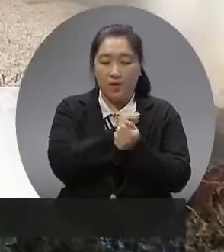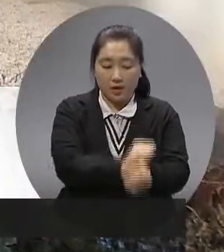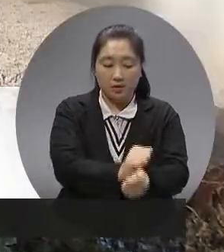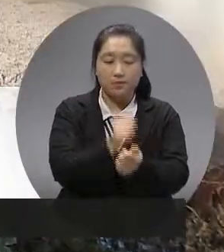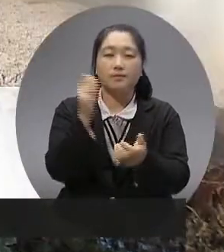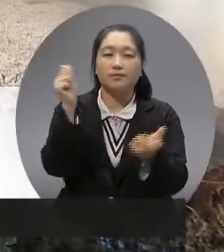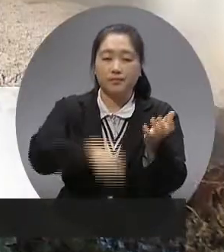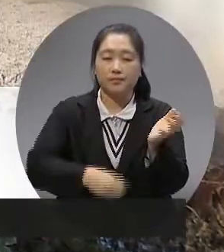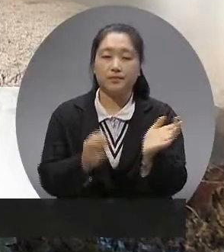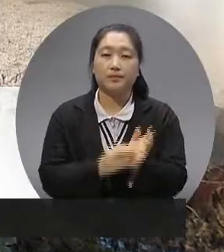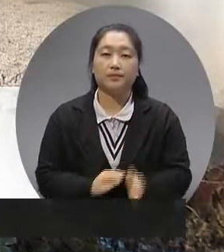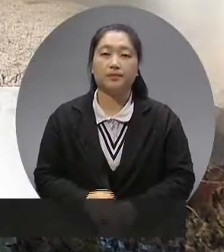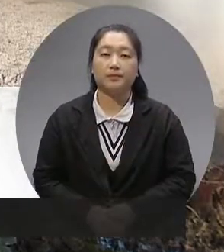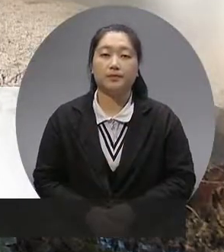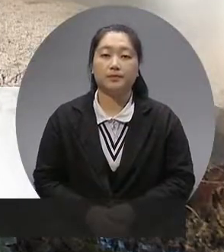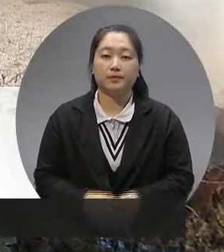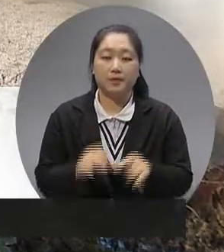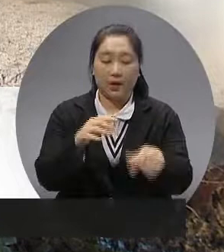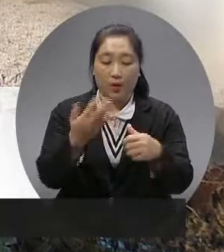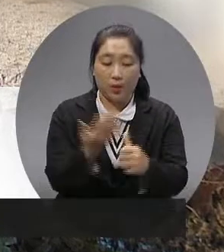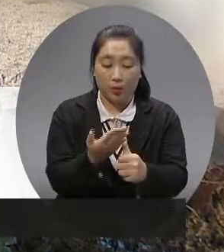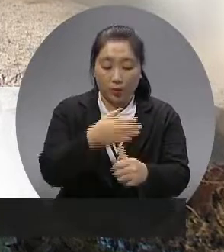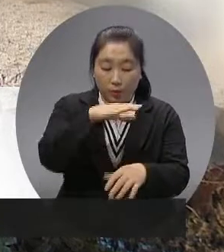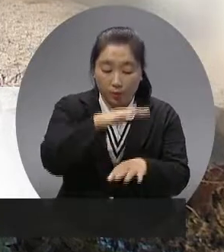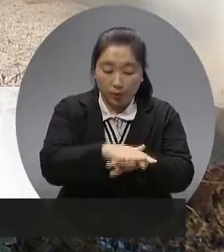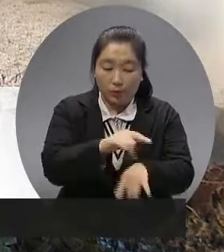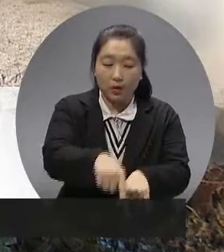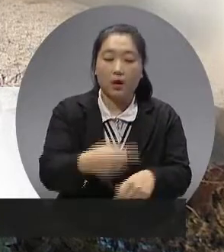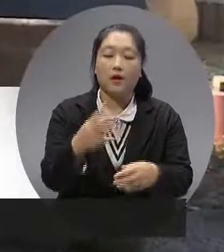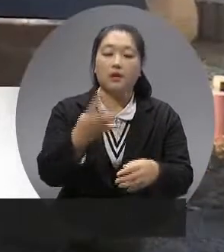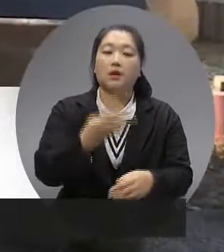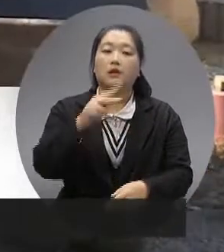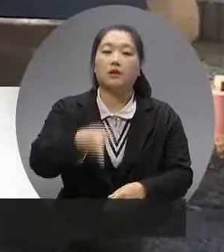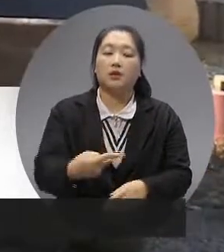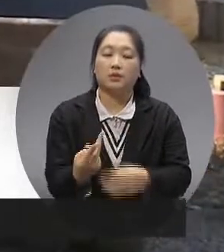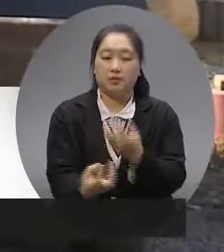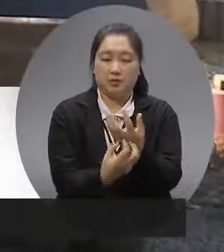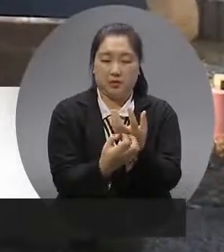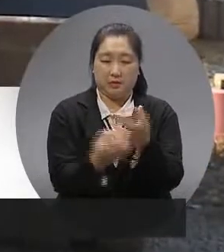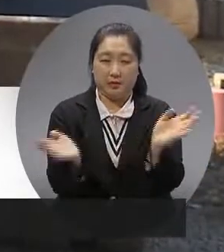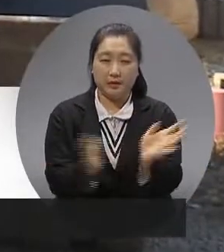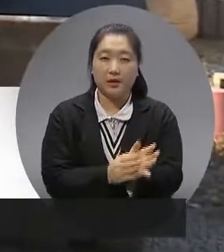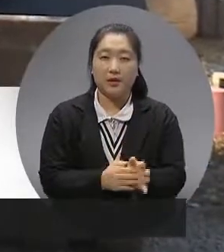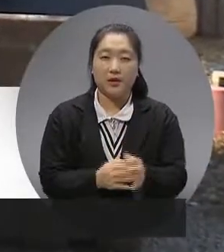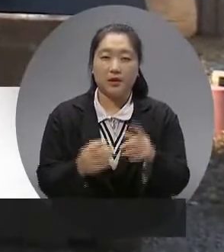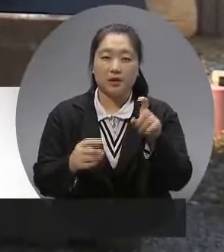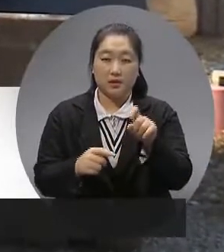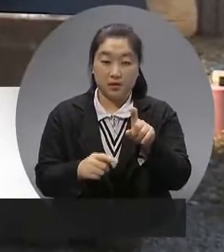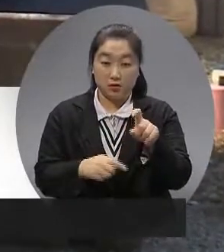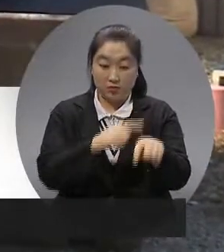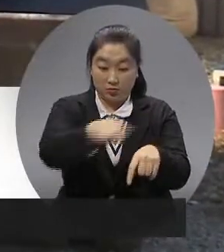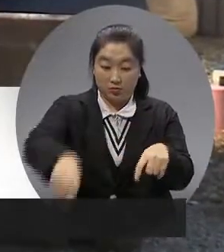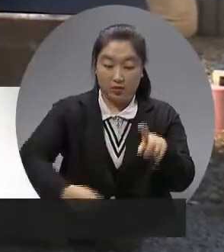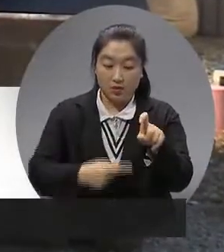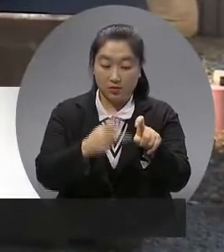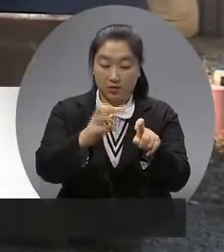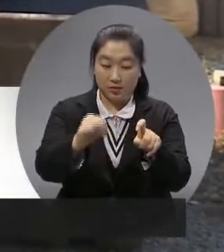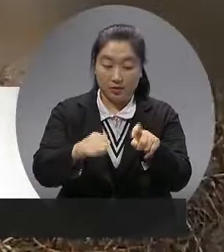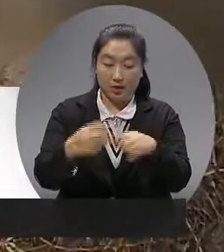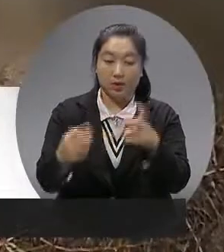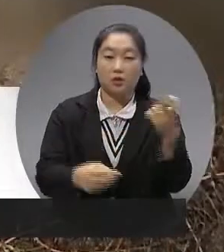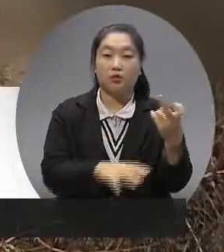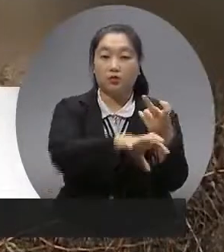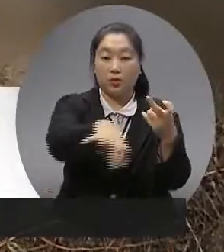받았다고 밝혔습니다. 해당 농가의 종오리 4,200마리는 열처리됐으며 10km 방역대 안에 있는 12개